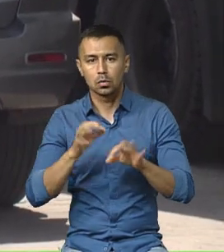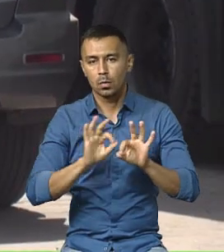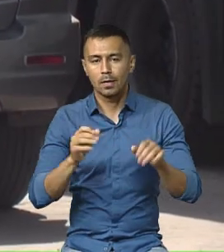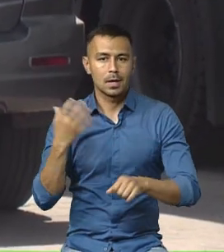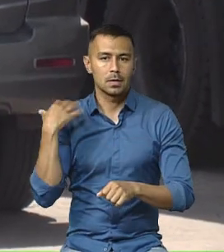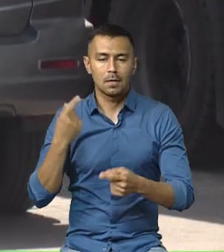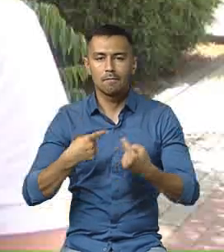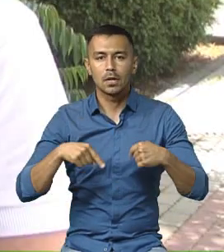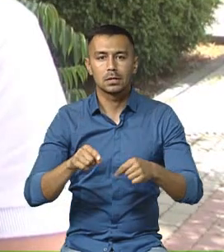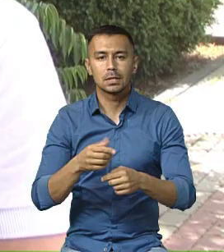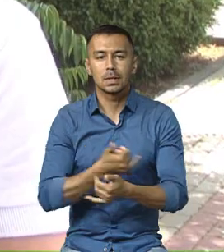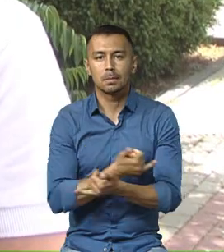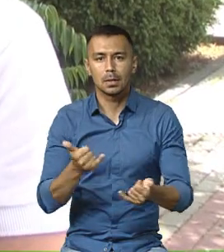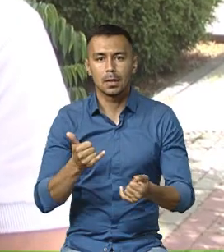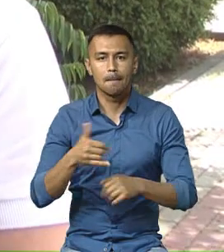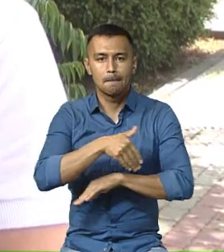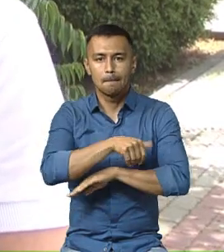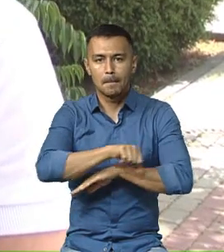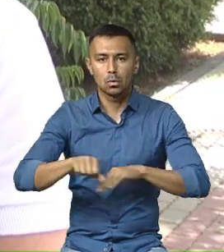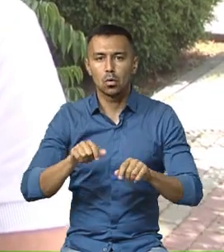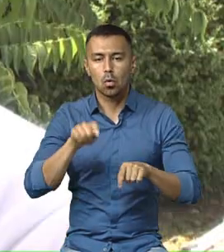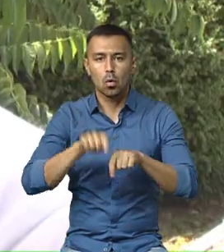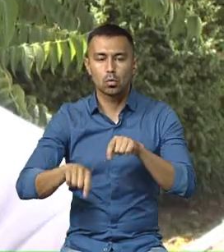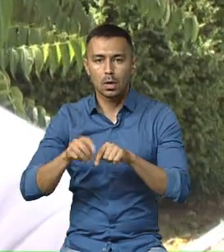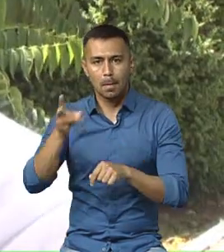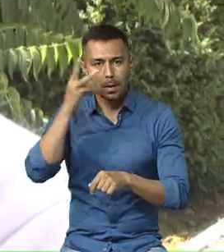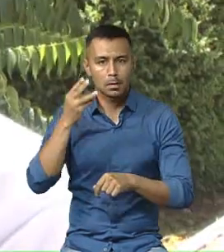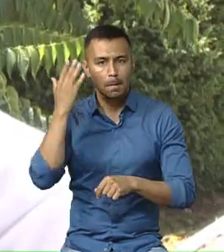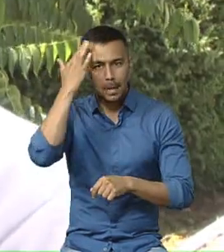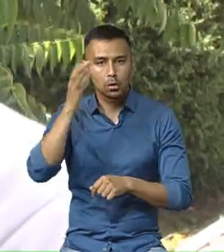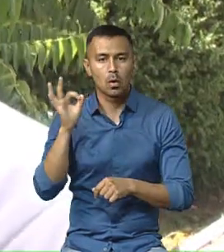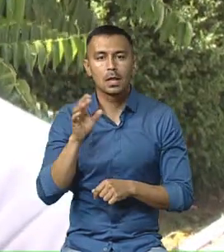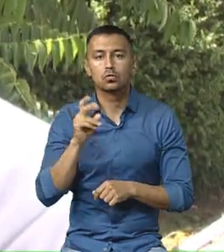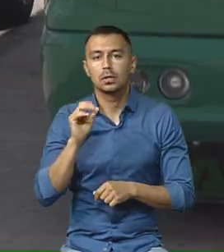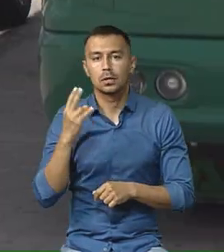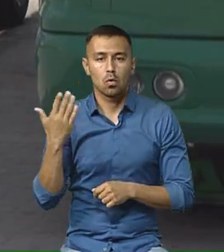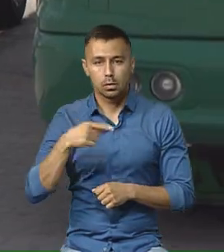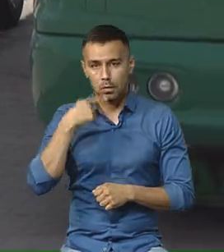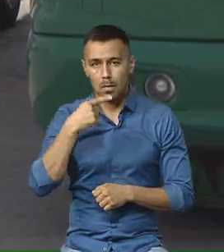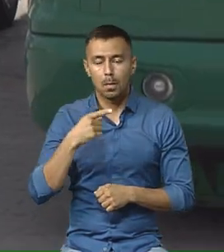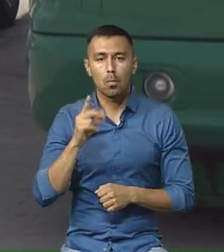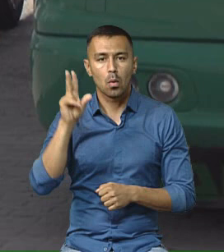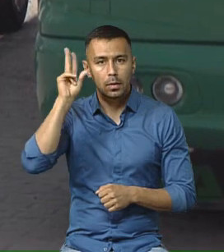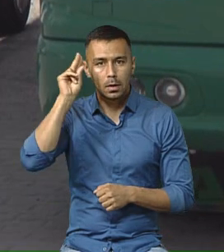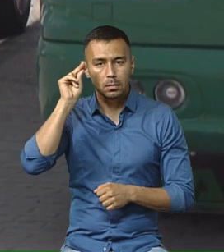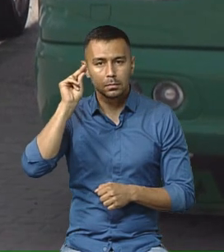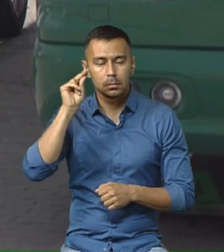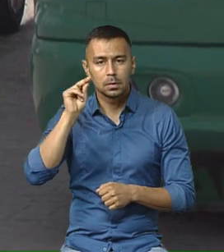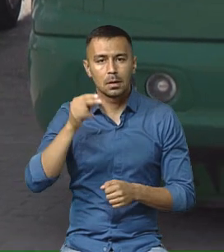начальник відділу забезпечення митного контролю та оформлення Хмельницької митниці Олег Лазунін. За його словами, податок за них не